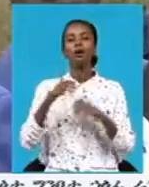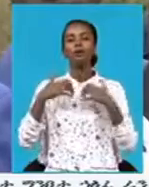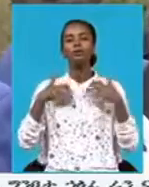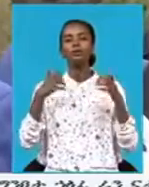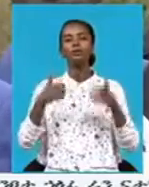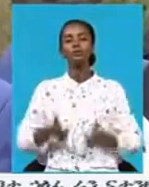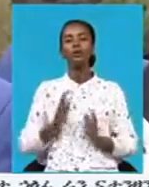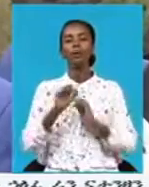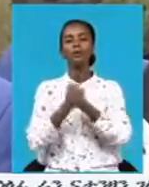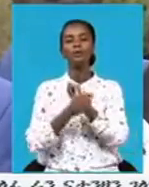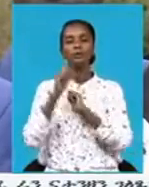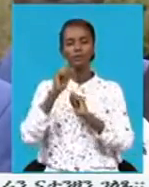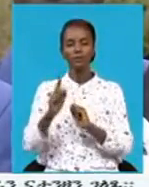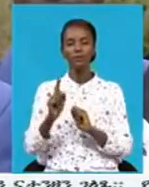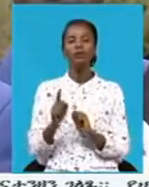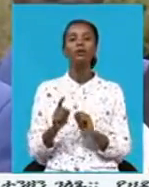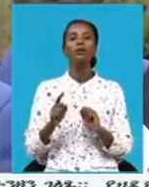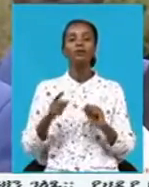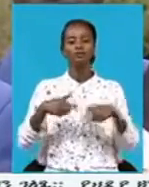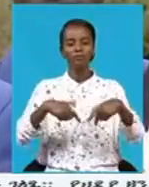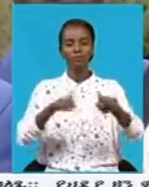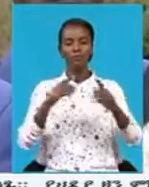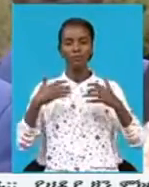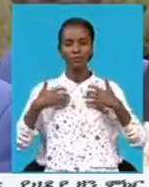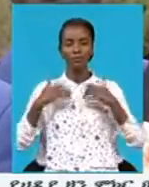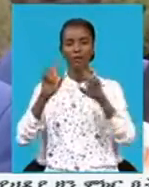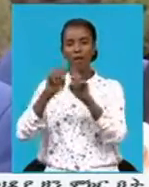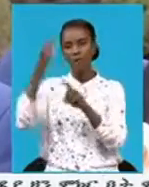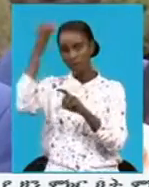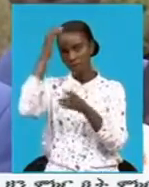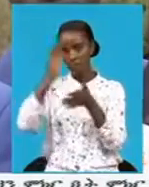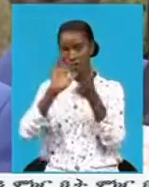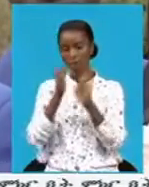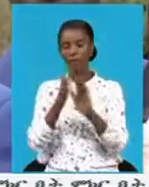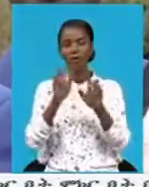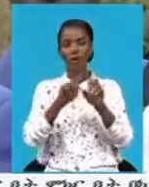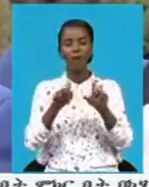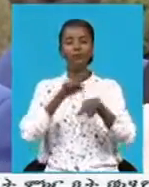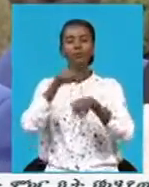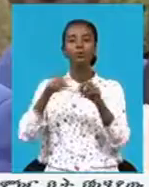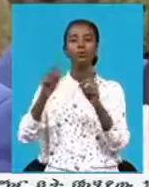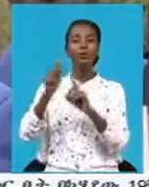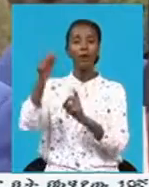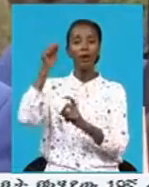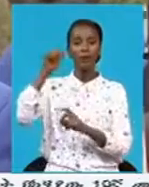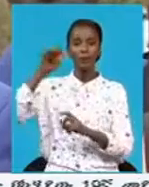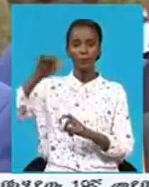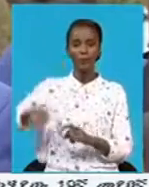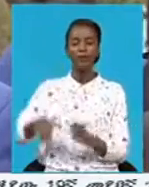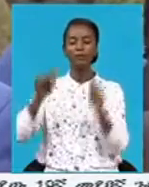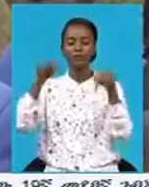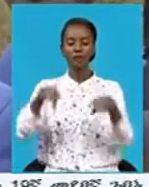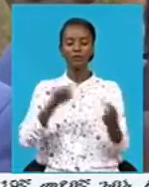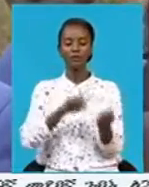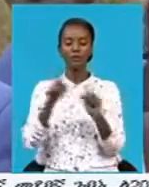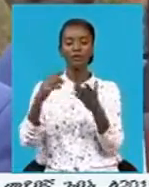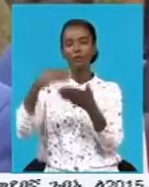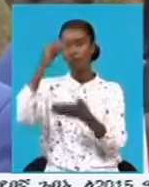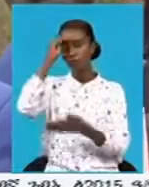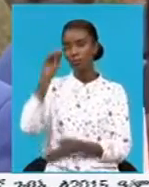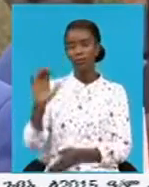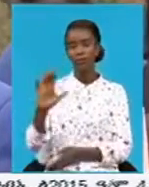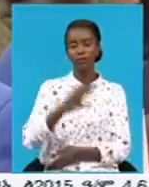ነው። አርብቶ አደር በተለያዩ መንግስታትም ይሁን በተለያዩ ጊዜያት ወደኋላ ቢቀሩም ዛሬ ደግሞ